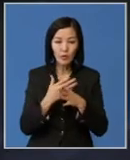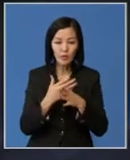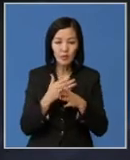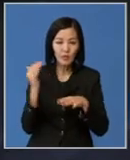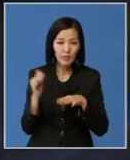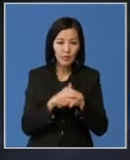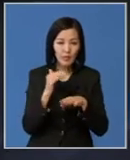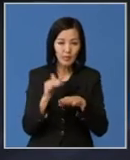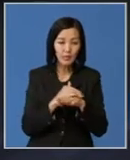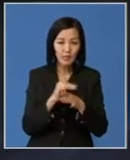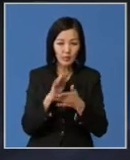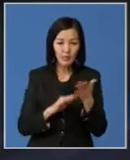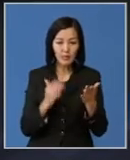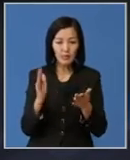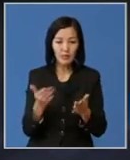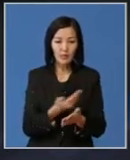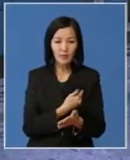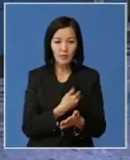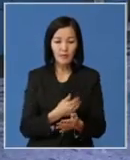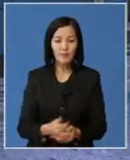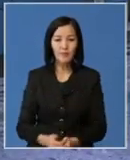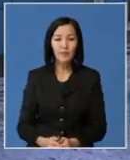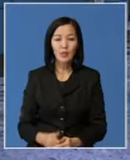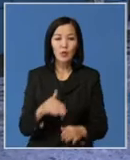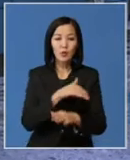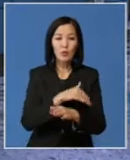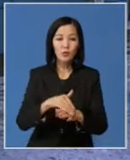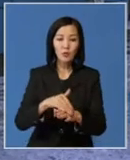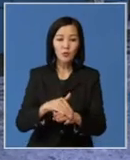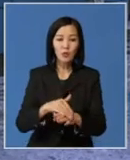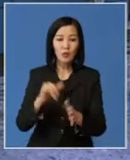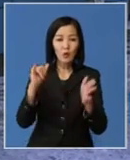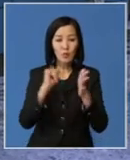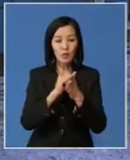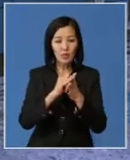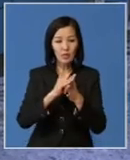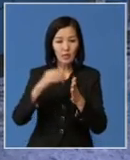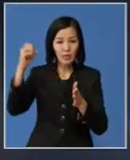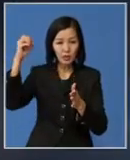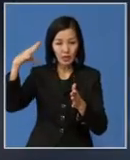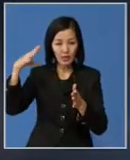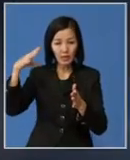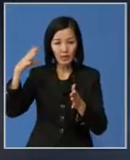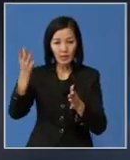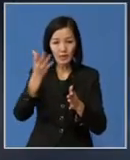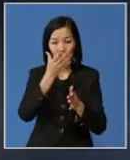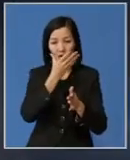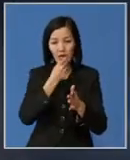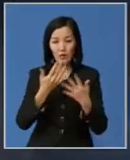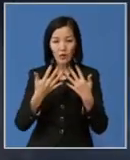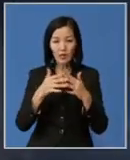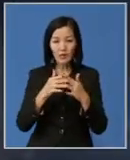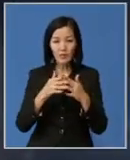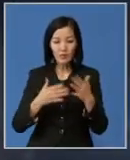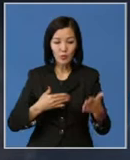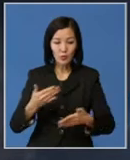игілікті істерді жалғастыра бер дегім келеді. Рахмет. Көше бойына жағалай орнатылған жарық бағаналары ауылға тек сән ғана беріп тұрған жоқ.